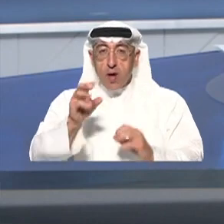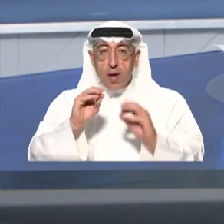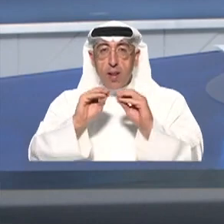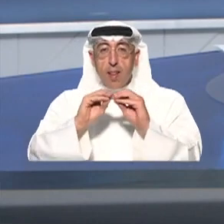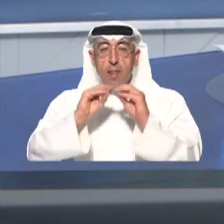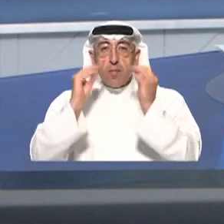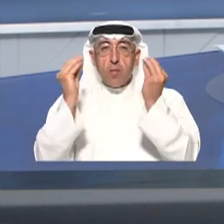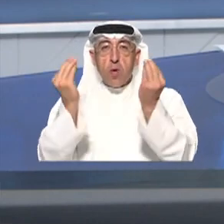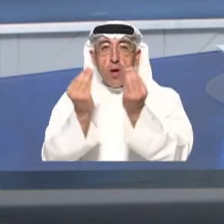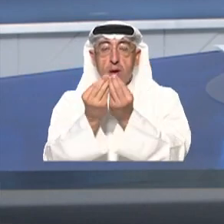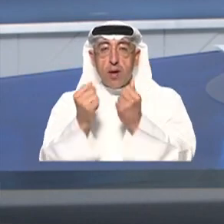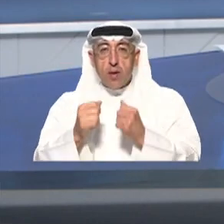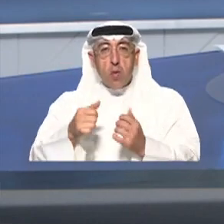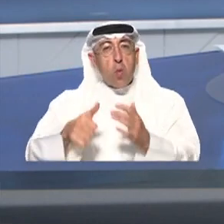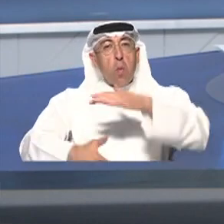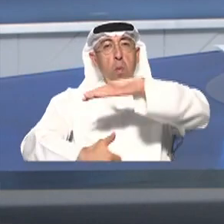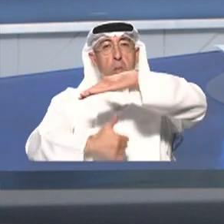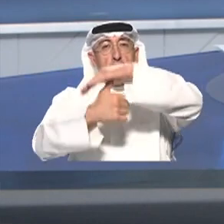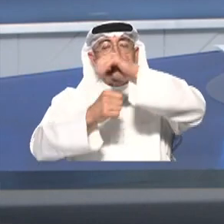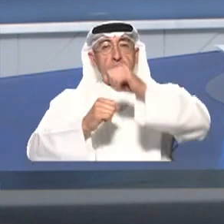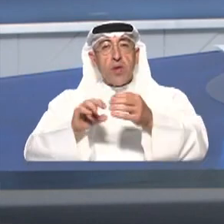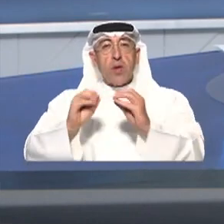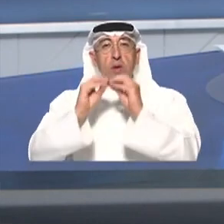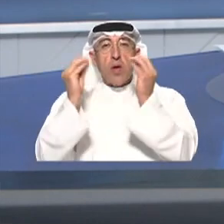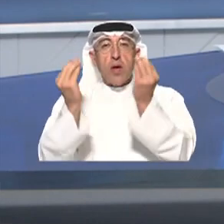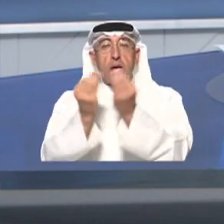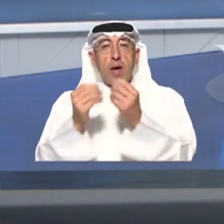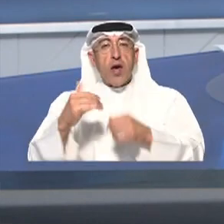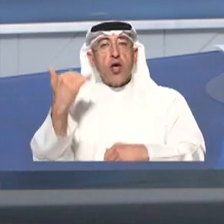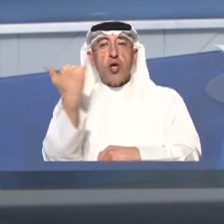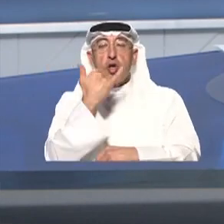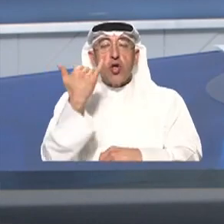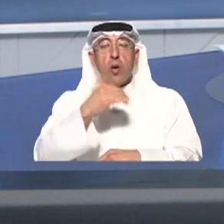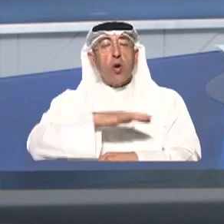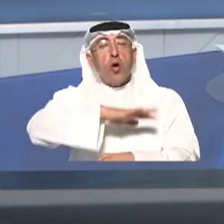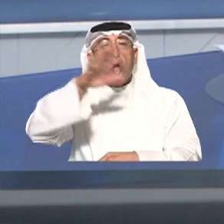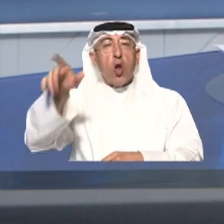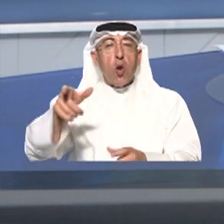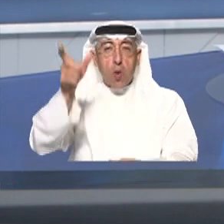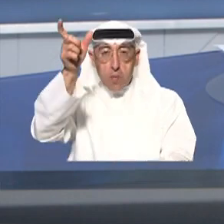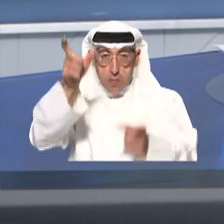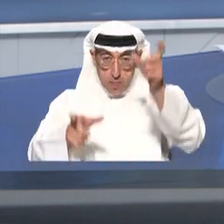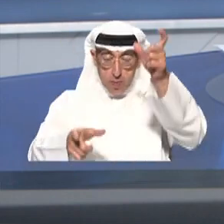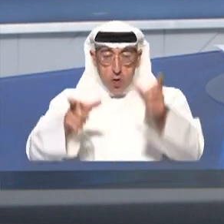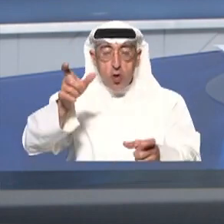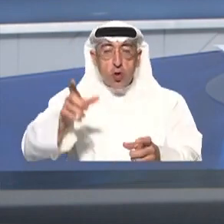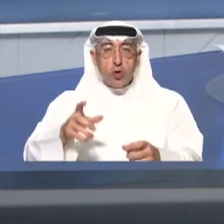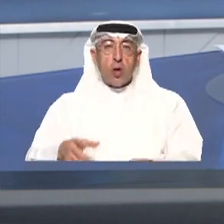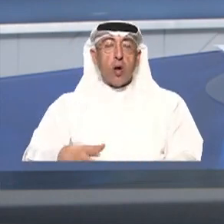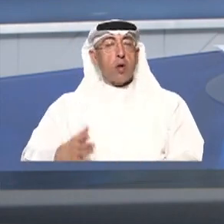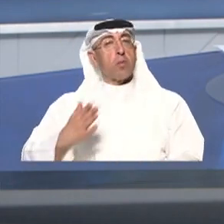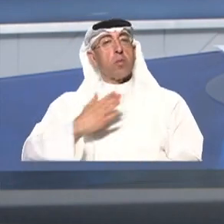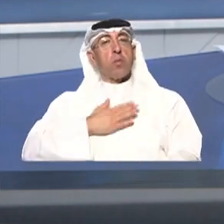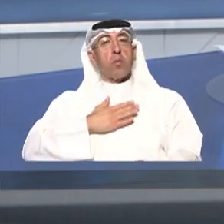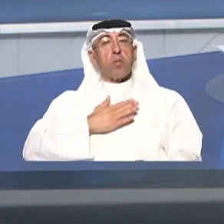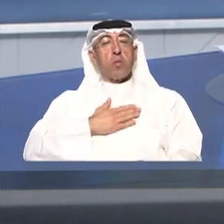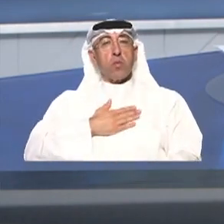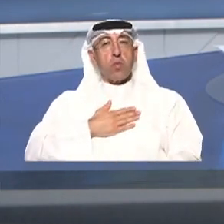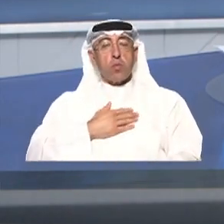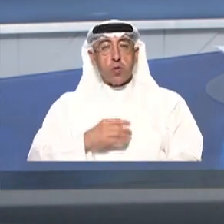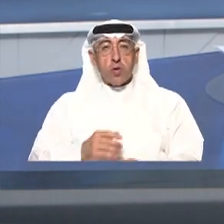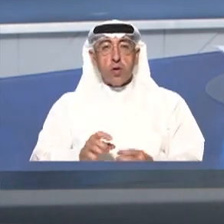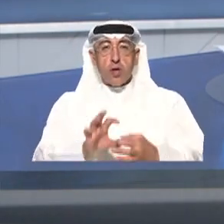الكوادر البشرية التطوعية جاهزة للتعاون مع كافة مؤسسات الدولة من أجل مكافحة فيروس كورونا.